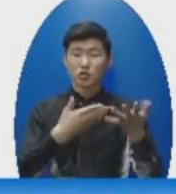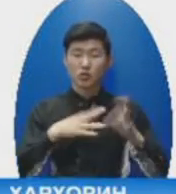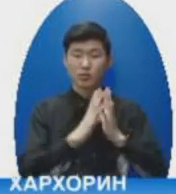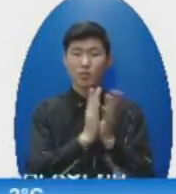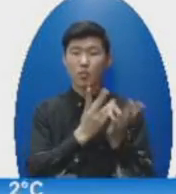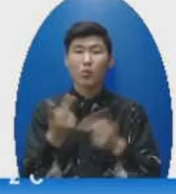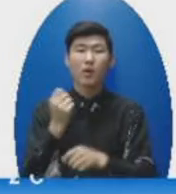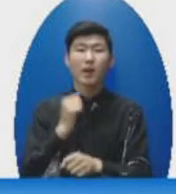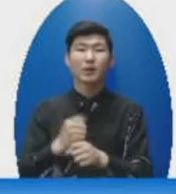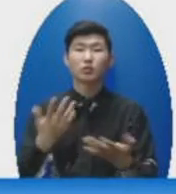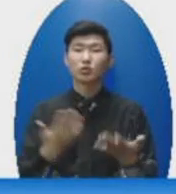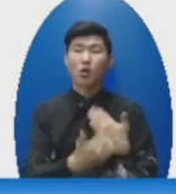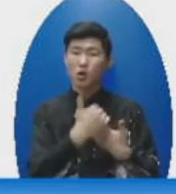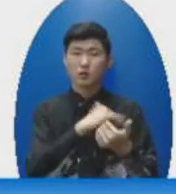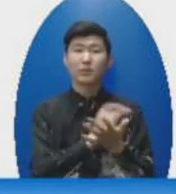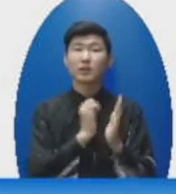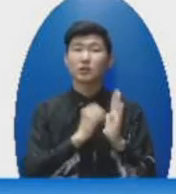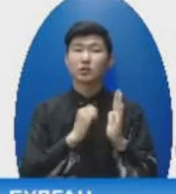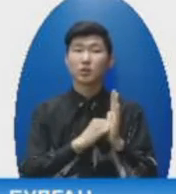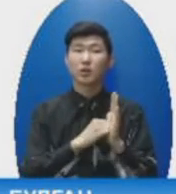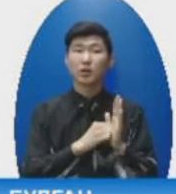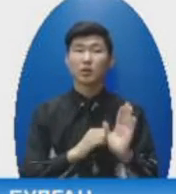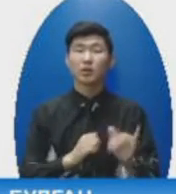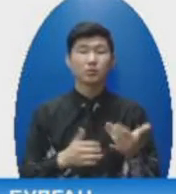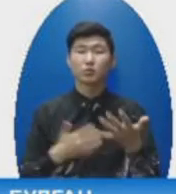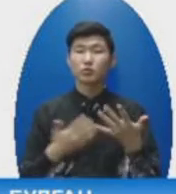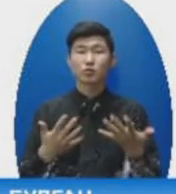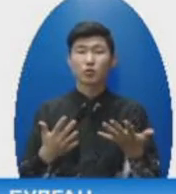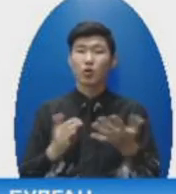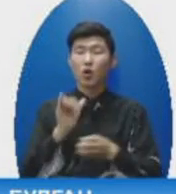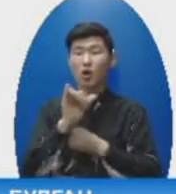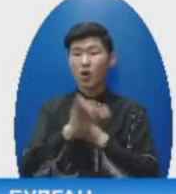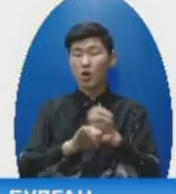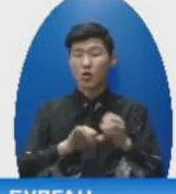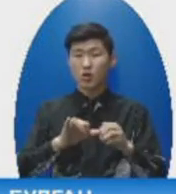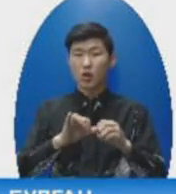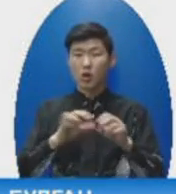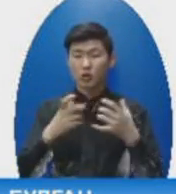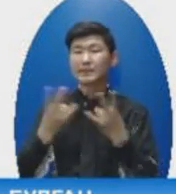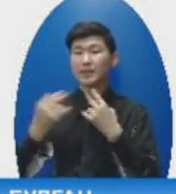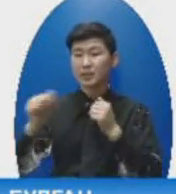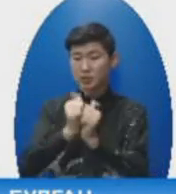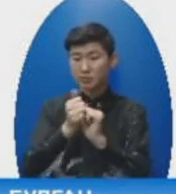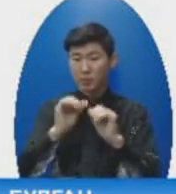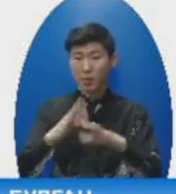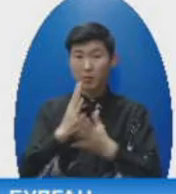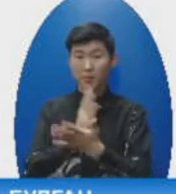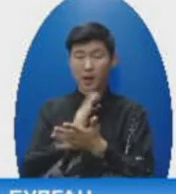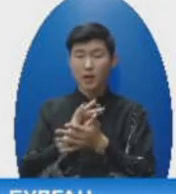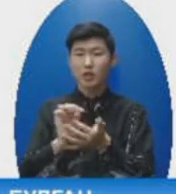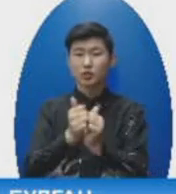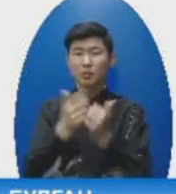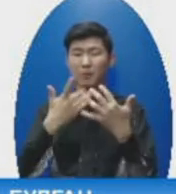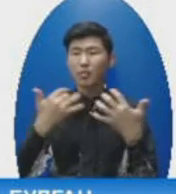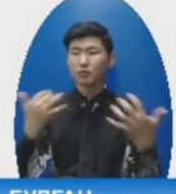ажиллагаанд оролцох хэрэгтэй. Тэр олон нийтийн спорт болж хичээлж байгаа тэр спортын хамт олон дээр